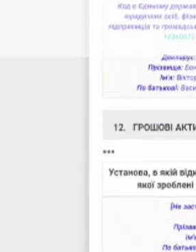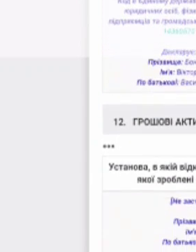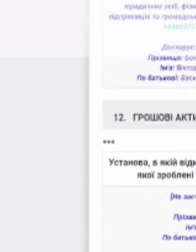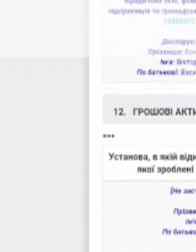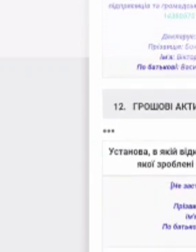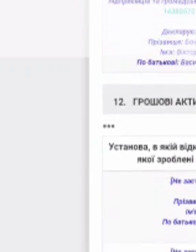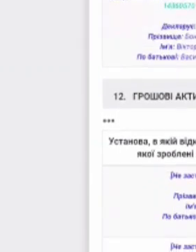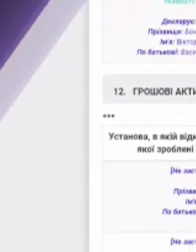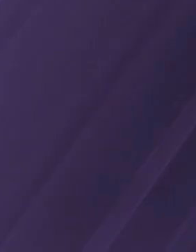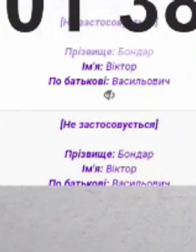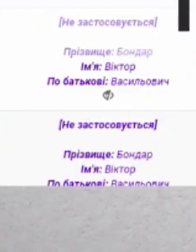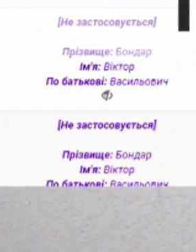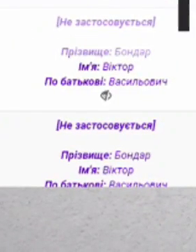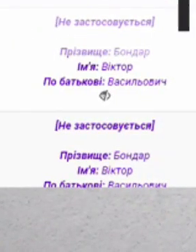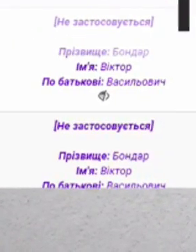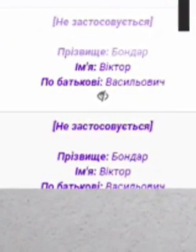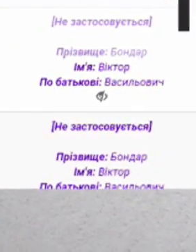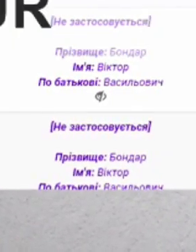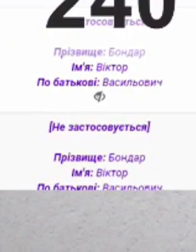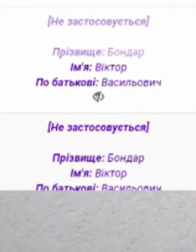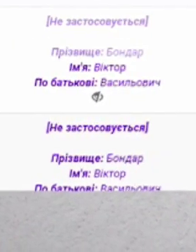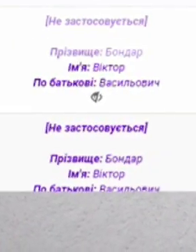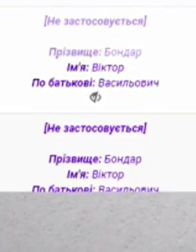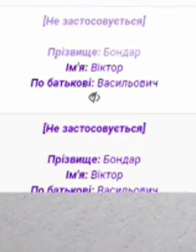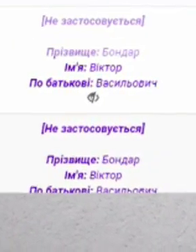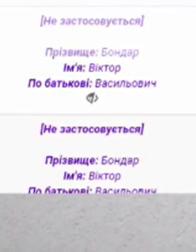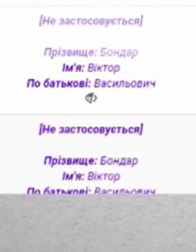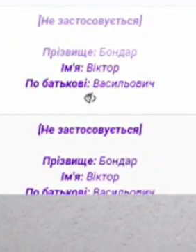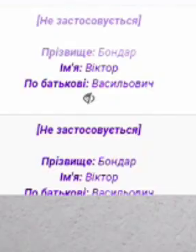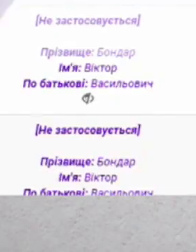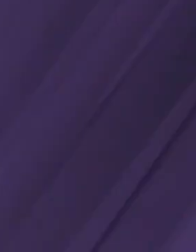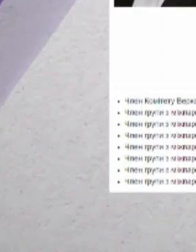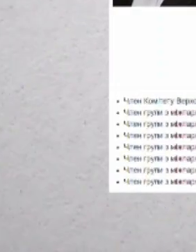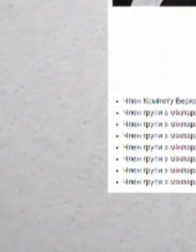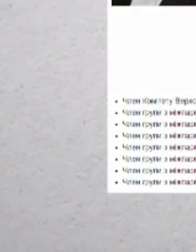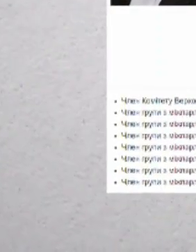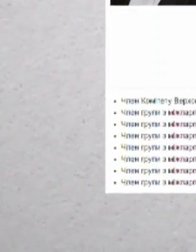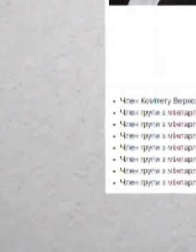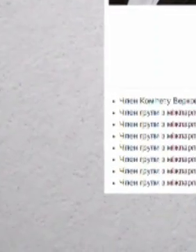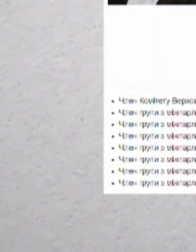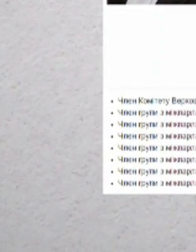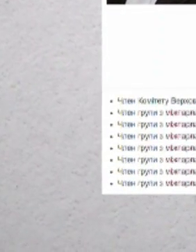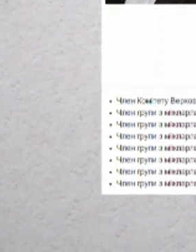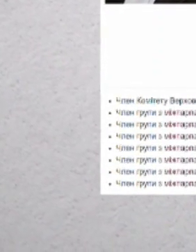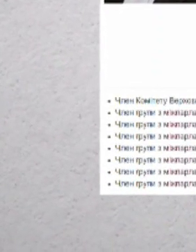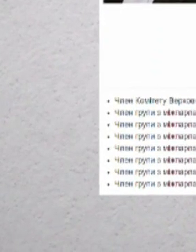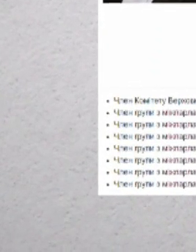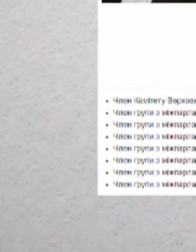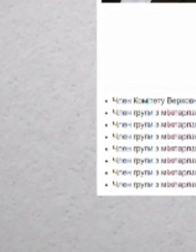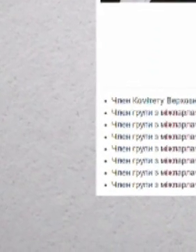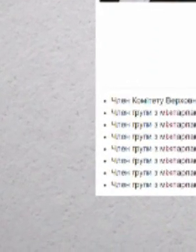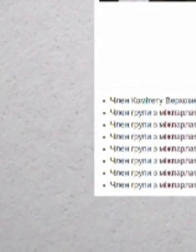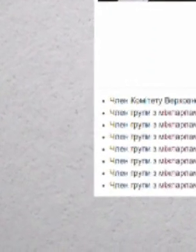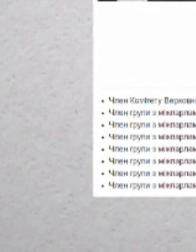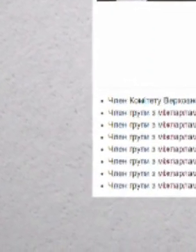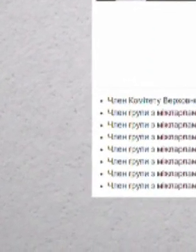депутатські повноваження. І понад мільйон доларів та 240 тисяч євро. За даними офіційного сайту Верховної Ради України,